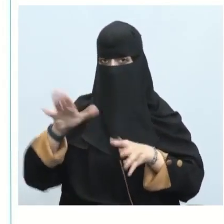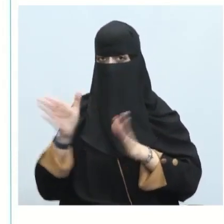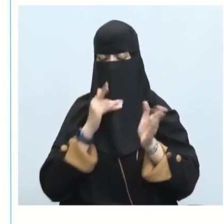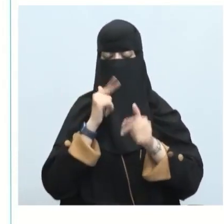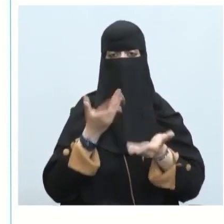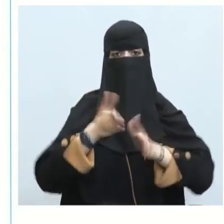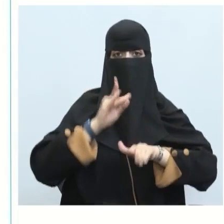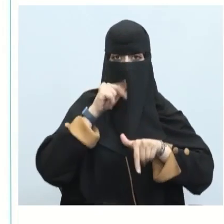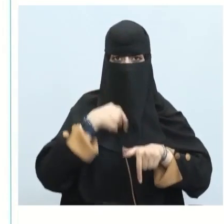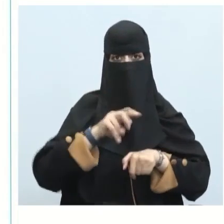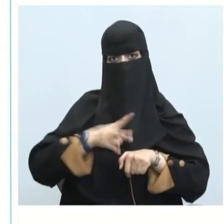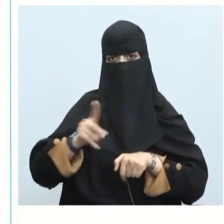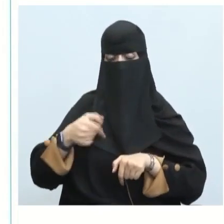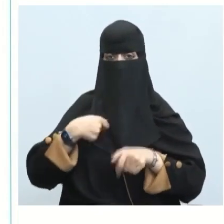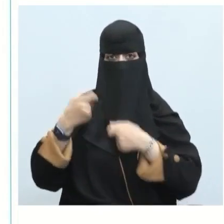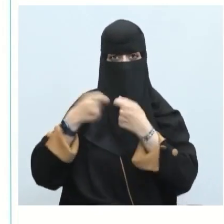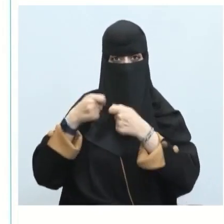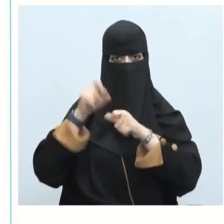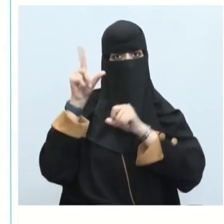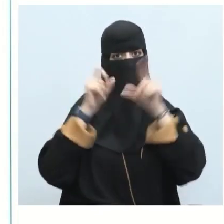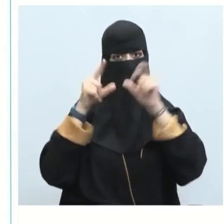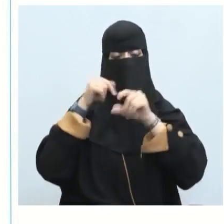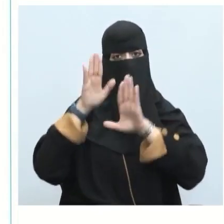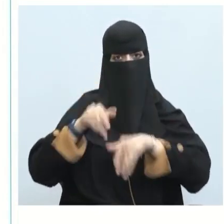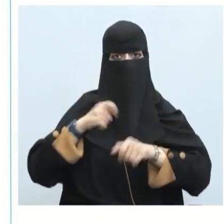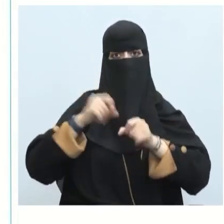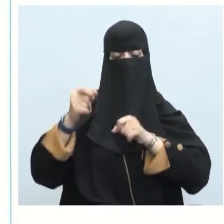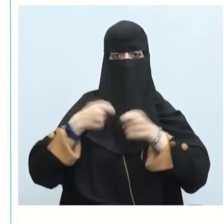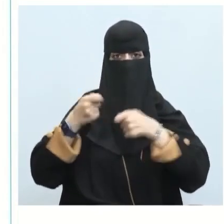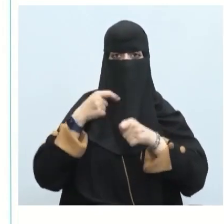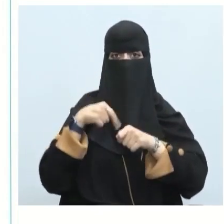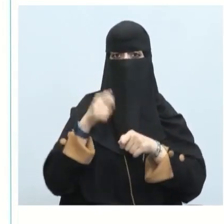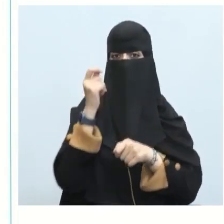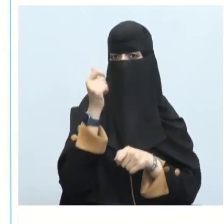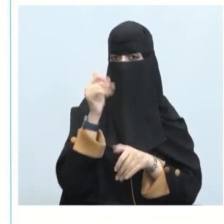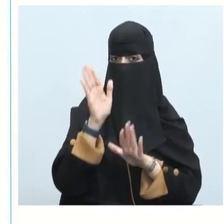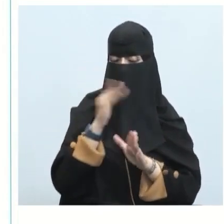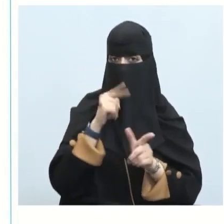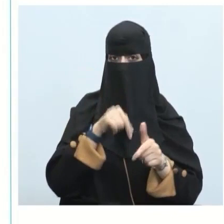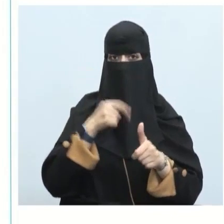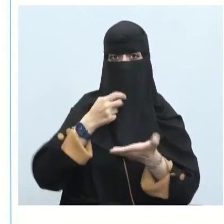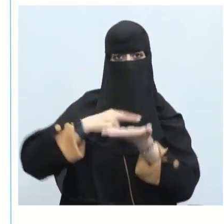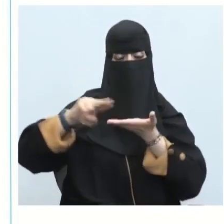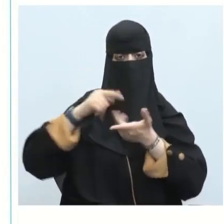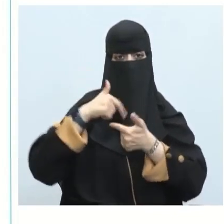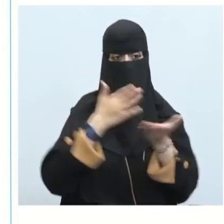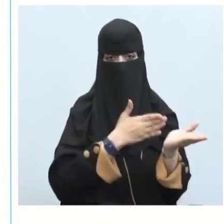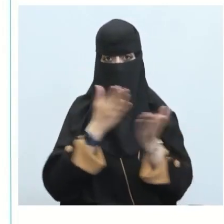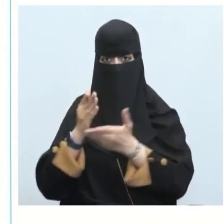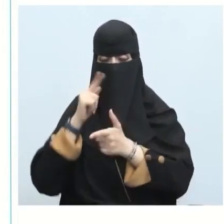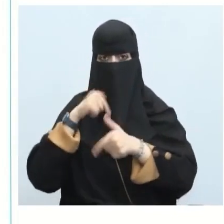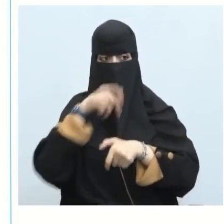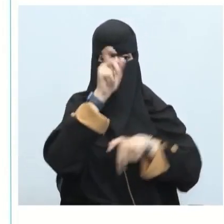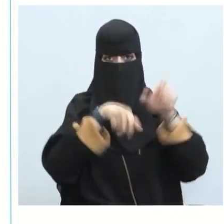ايضا من انواع التسويق الكتروني التسويق بالعموله وهو ارسال الزوار او